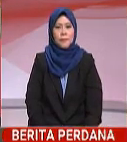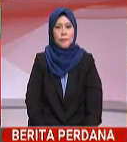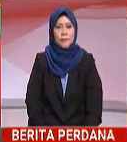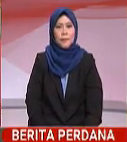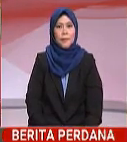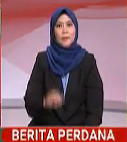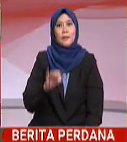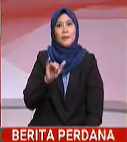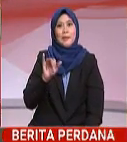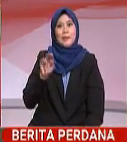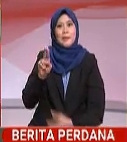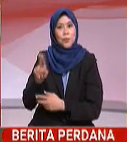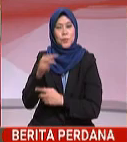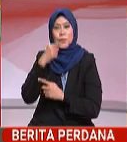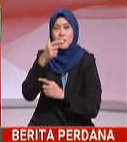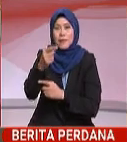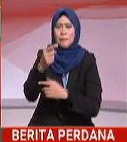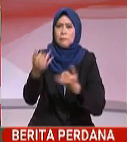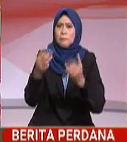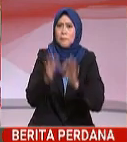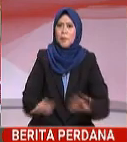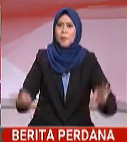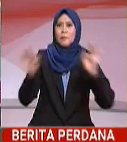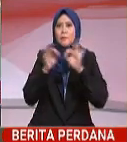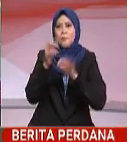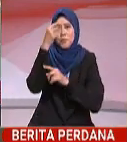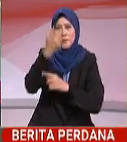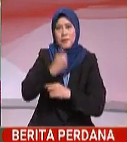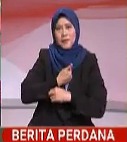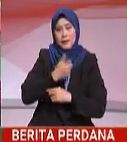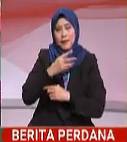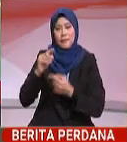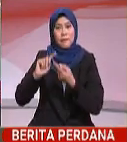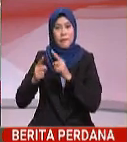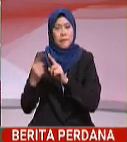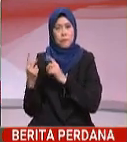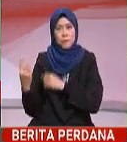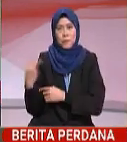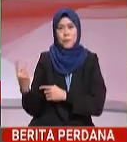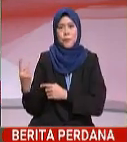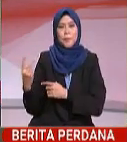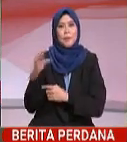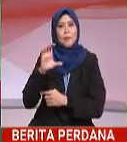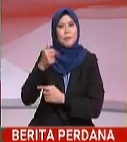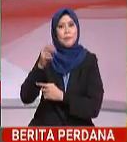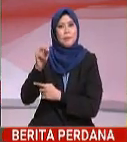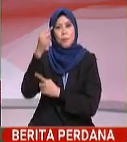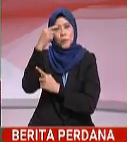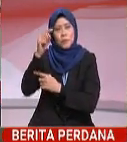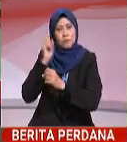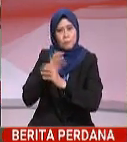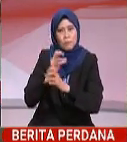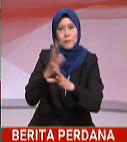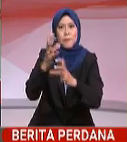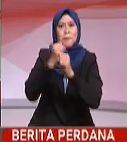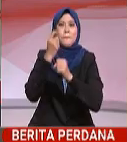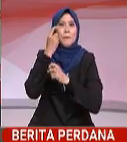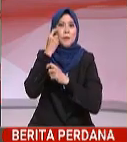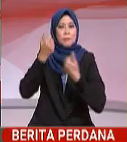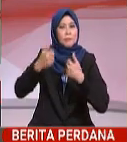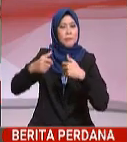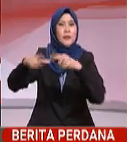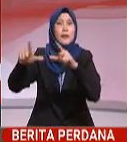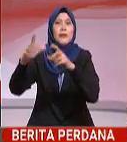Menurut Liu Ying, kejayaan di Basel itu amat penting buat dirinya dan rakan gandingan Chan Peng Sun dalam usaha meraih mata kelaikan ke